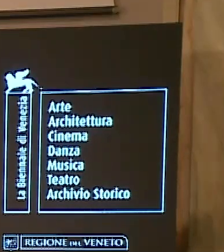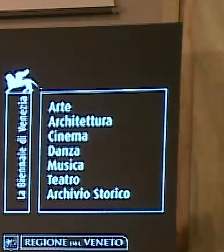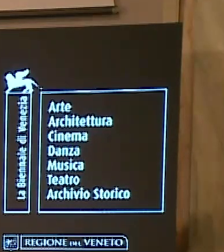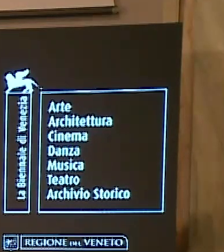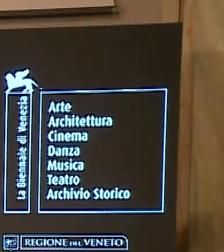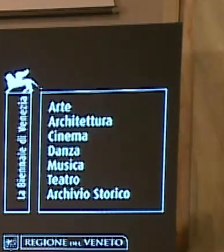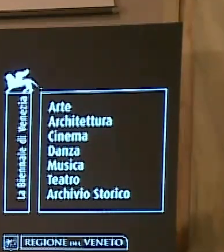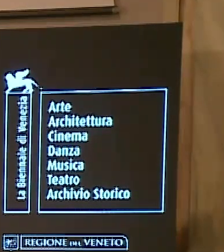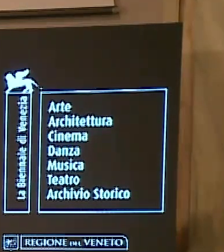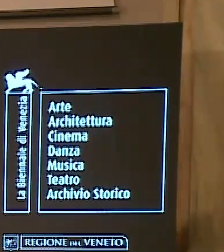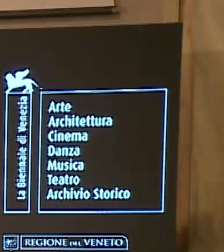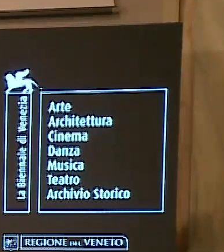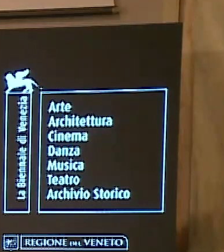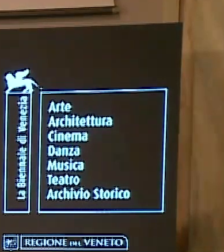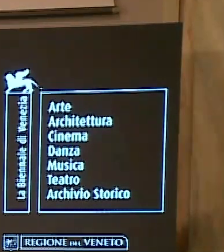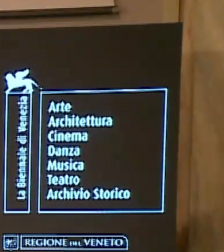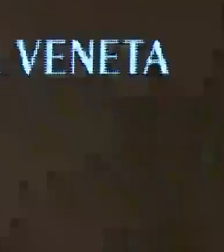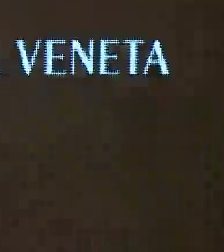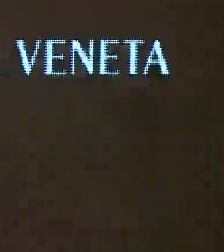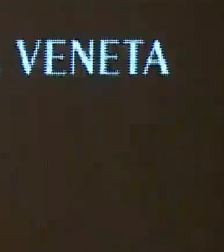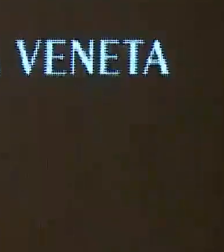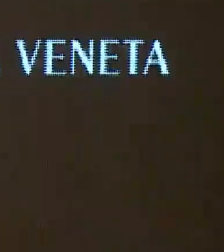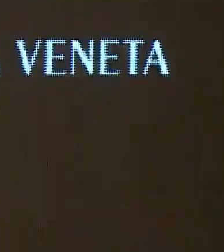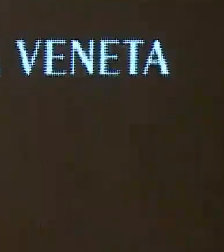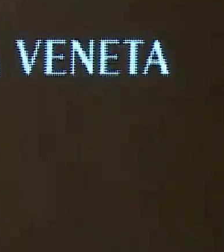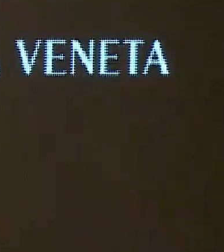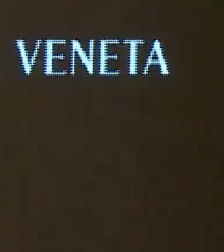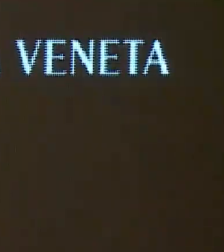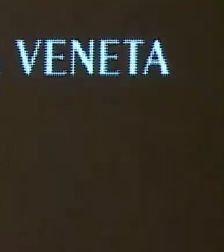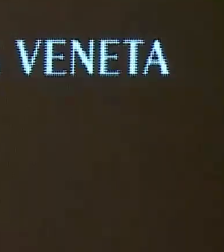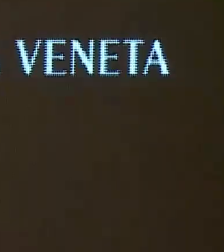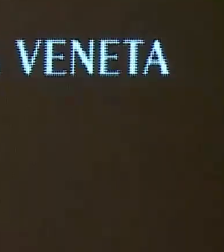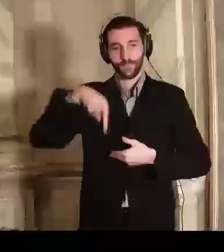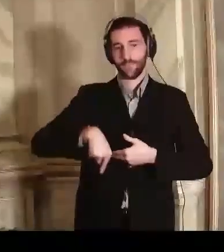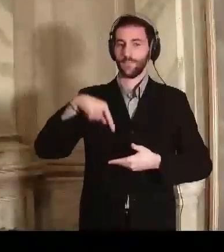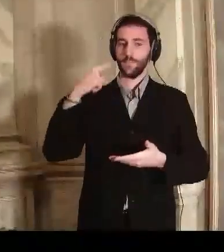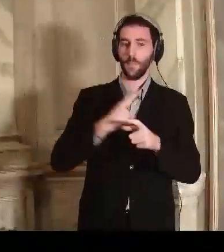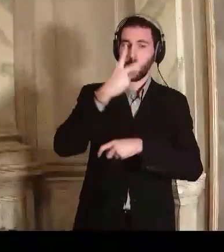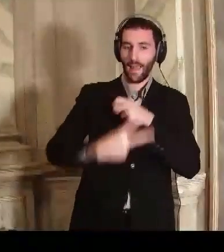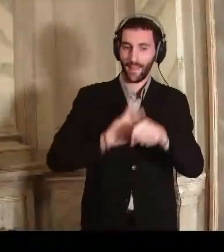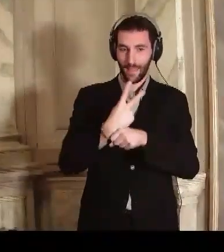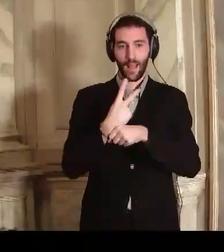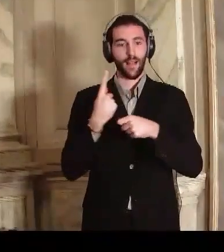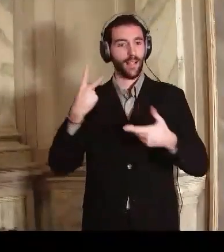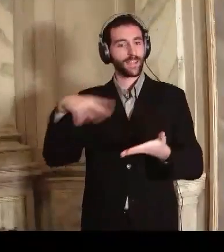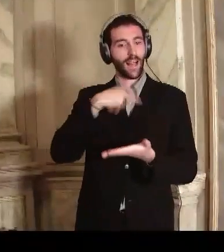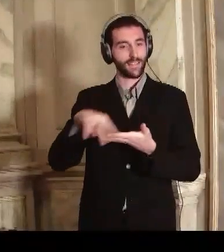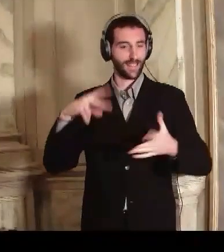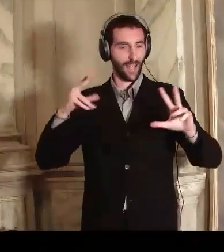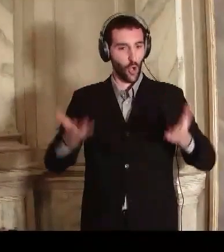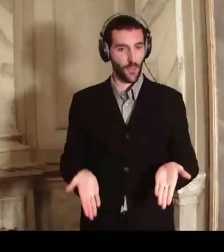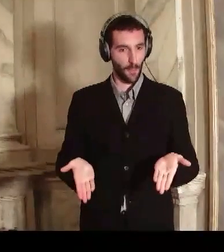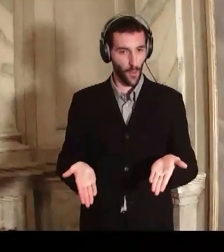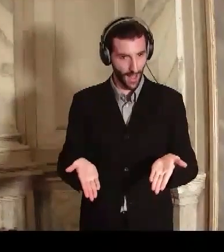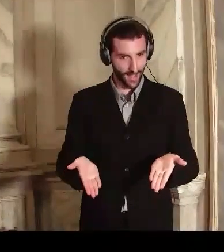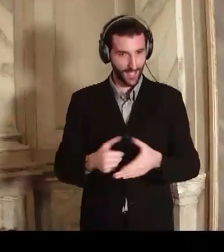del 17° Festival Internazionale di Danza Contemporanea che viene presentato e il cui titolo è Altered States. Siamo